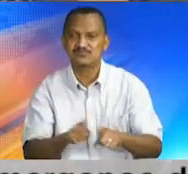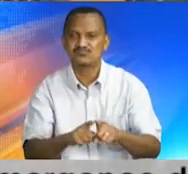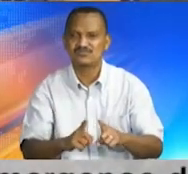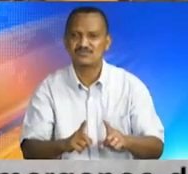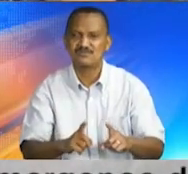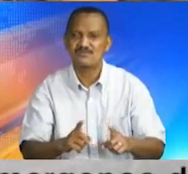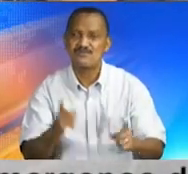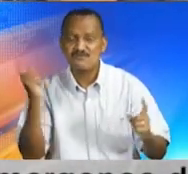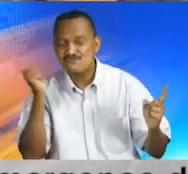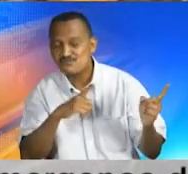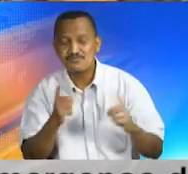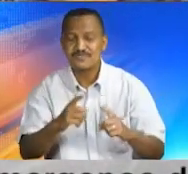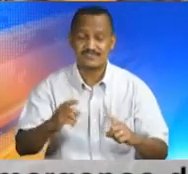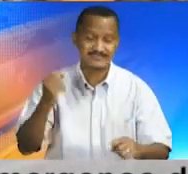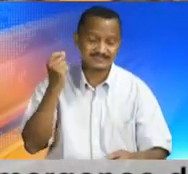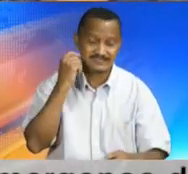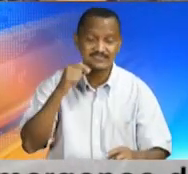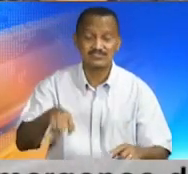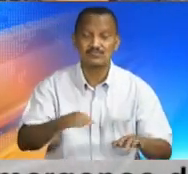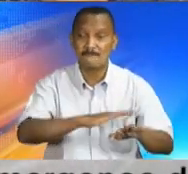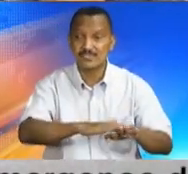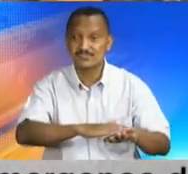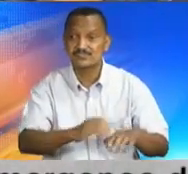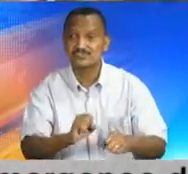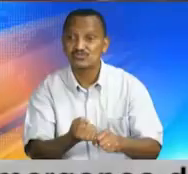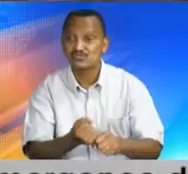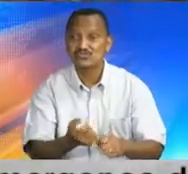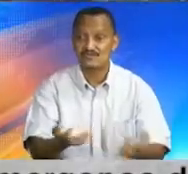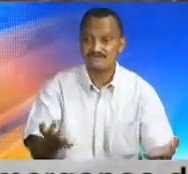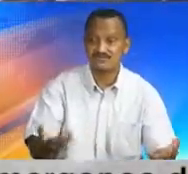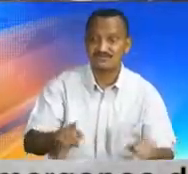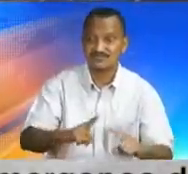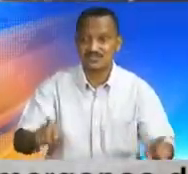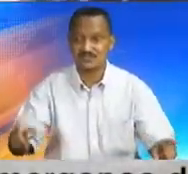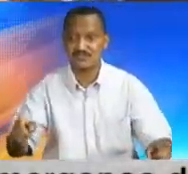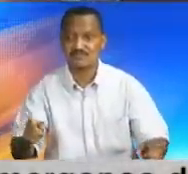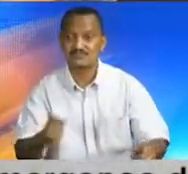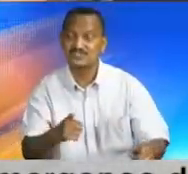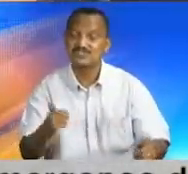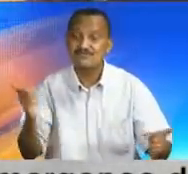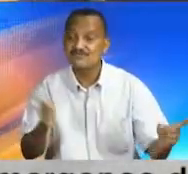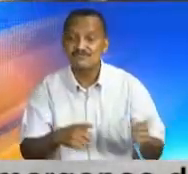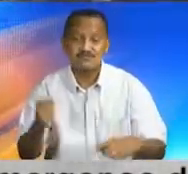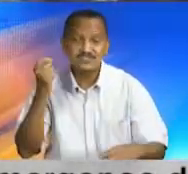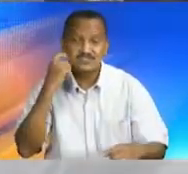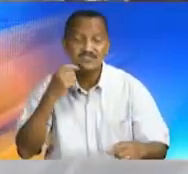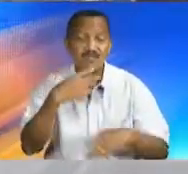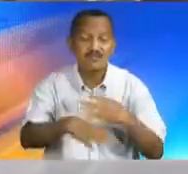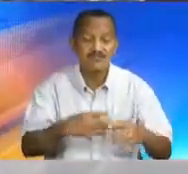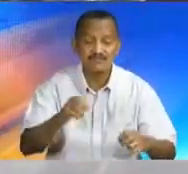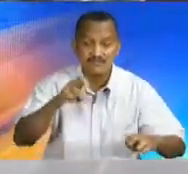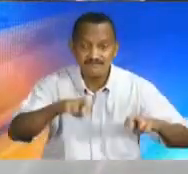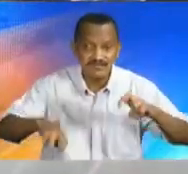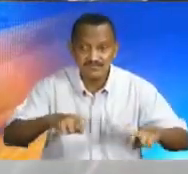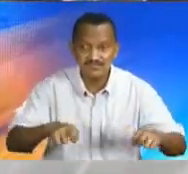ny fomba fiompiana tantely eto Madagasikara manoloana ny fisian'ireo fitaovana sy teknika vaovao raha ny nambaran'ny mpiompy tantely nanaovana ny fanadihadiana.